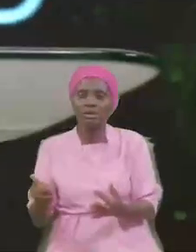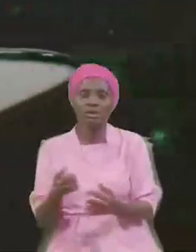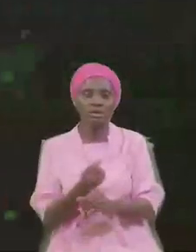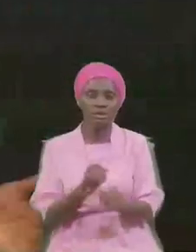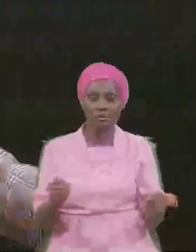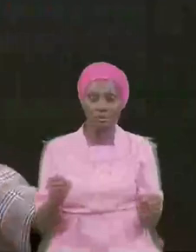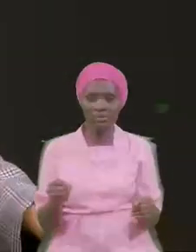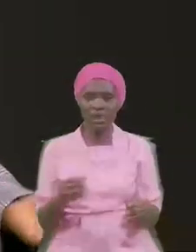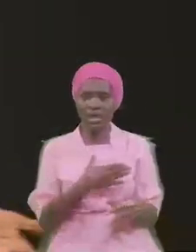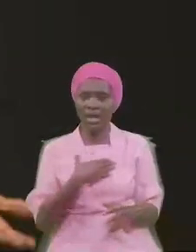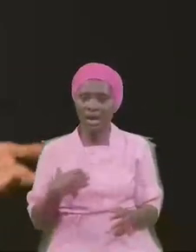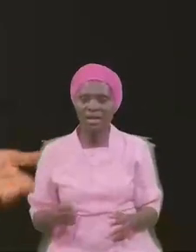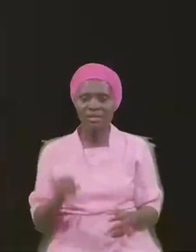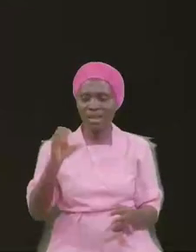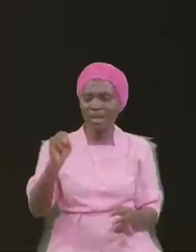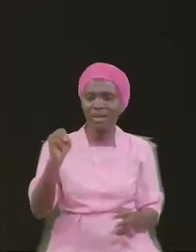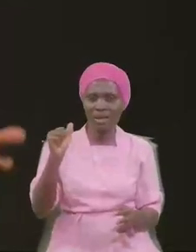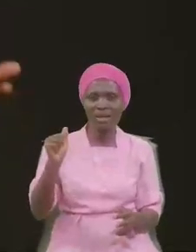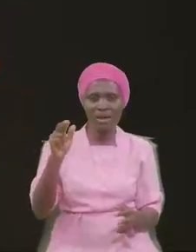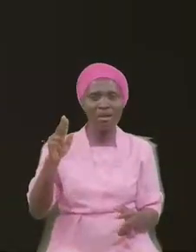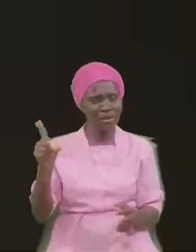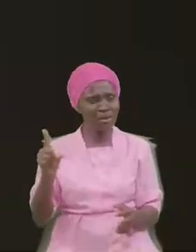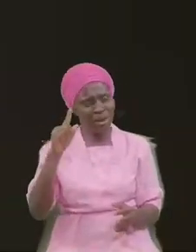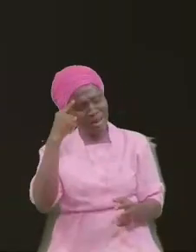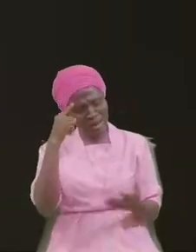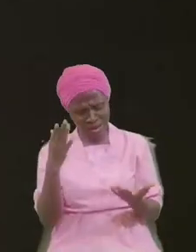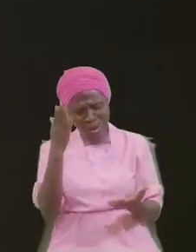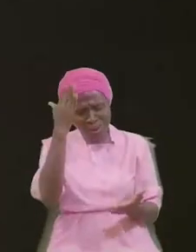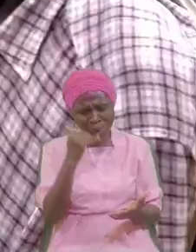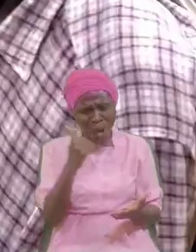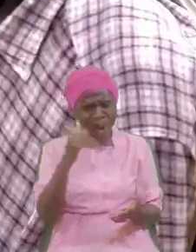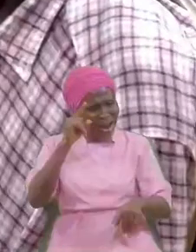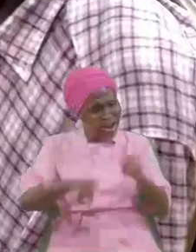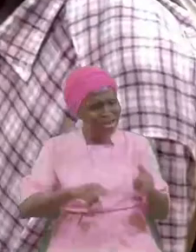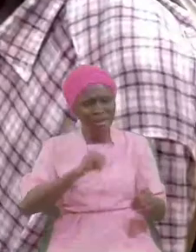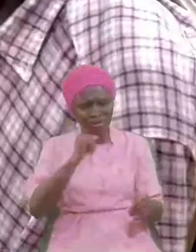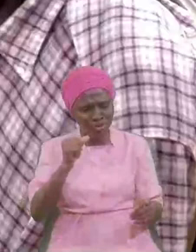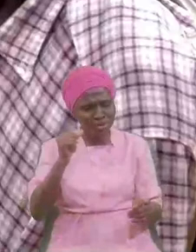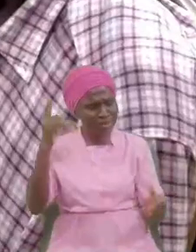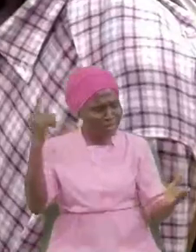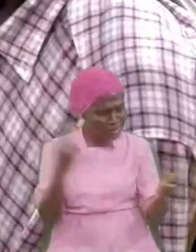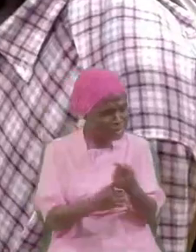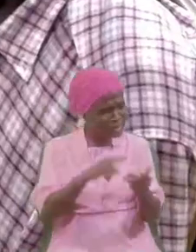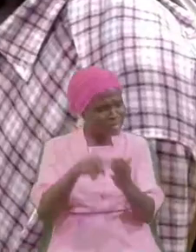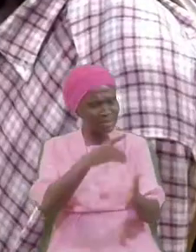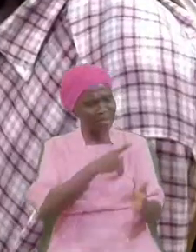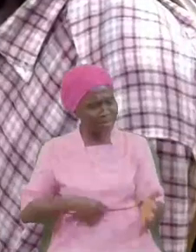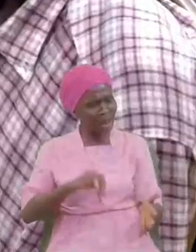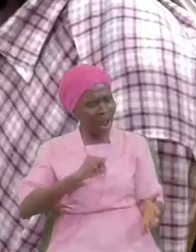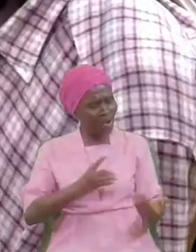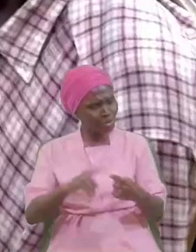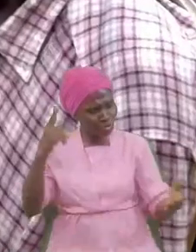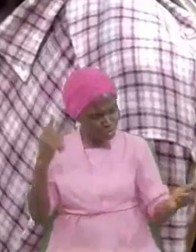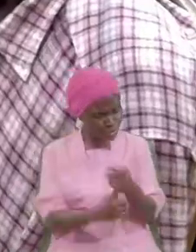Et Saül a sa tête baissée. Pourquoi ne puis-je pas l'attraper? Je vais l'attraper. Ils ne vont jamais t'attraper.